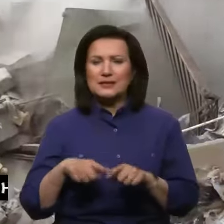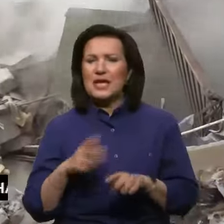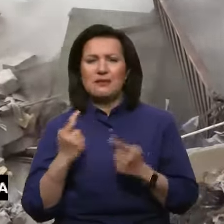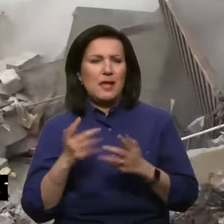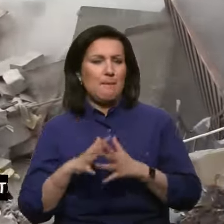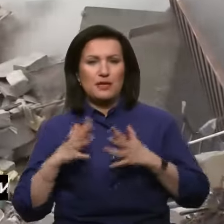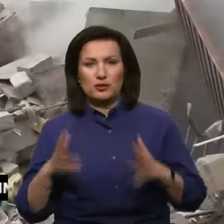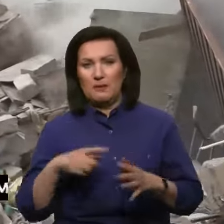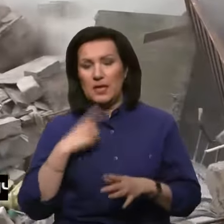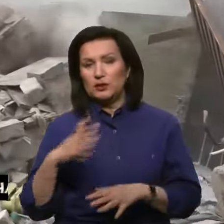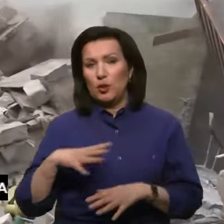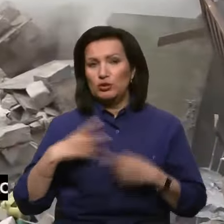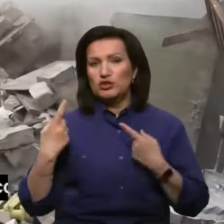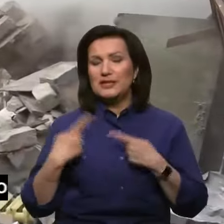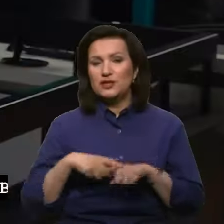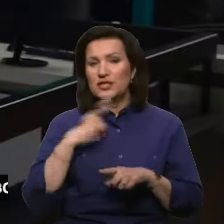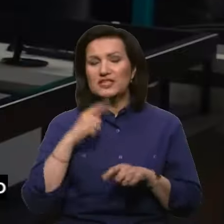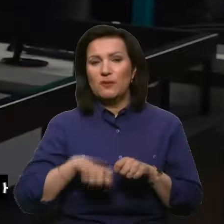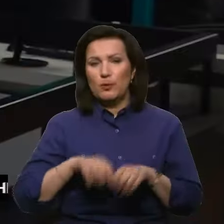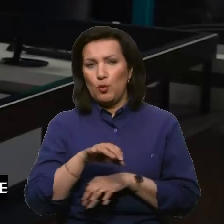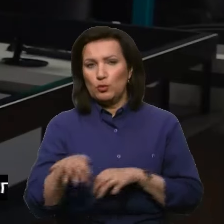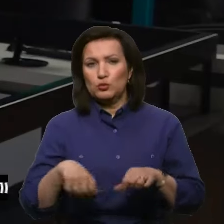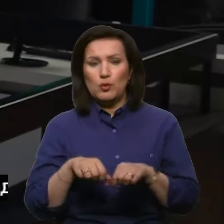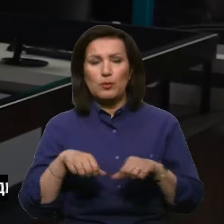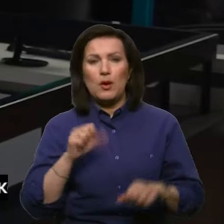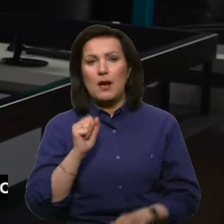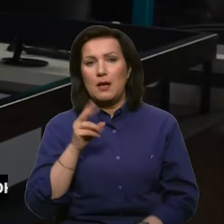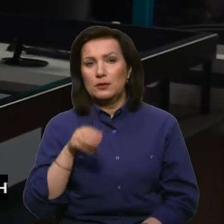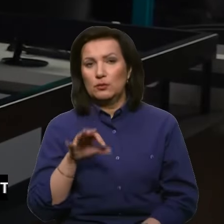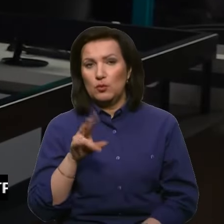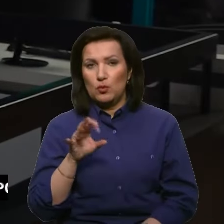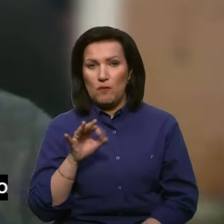така масштабна, каже колишній інженер з випробувань конструкторського бюро «Антонов»